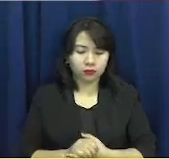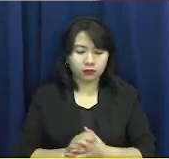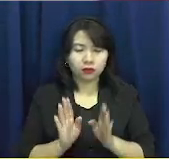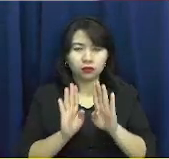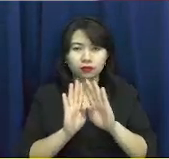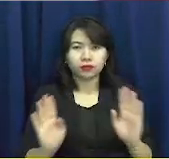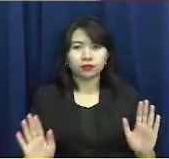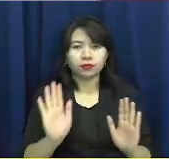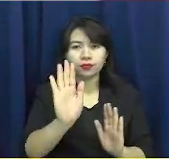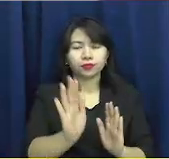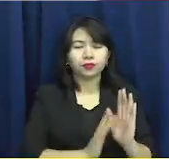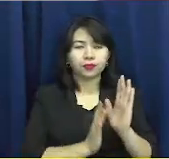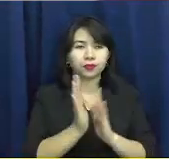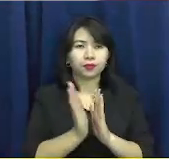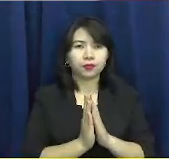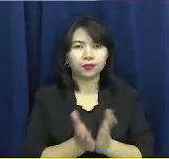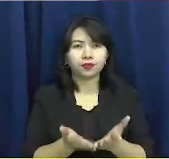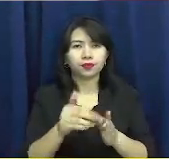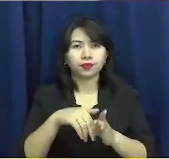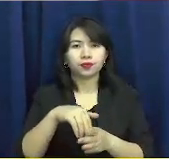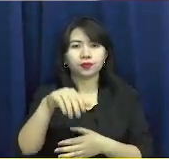Okay? Ephesians chapter